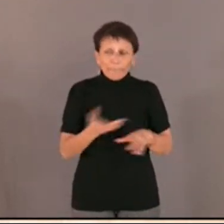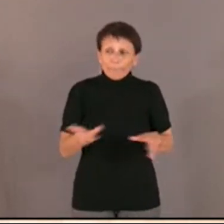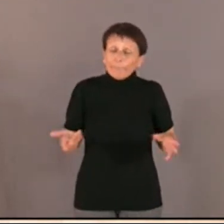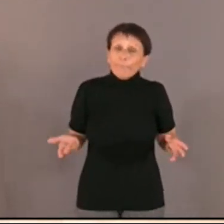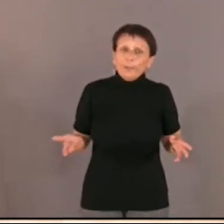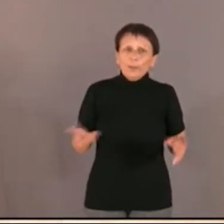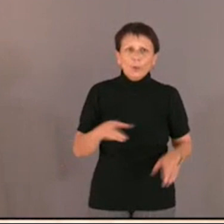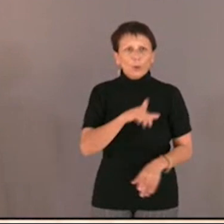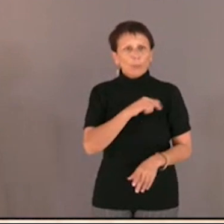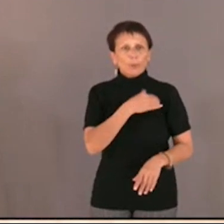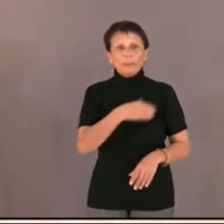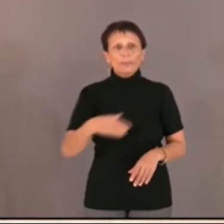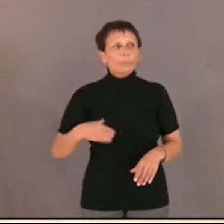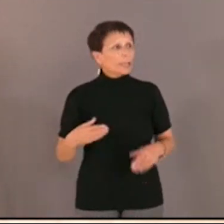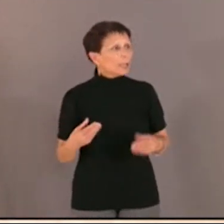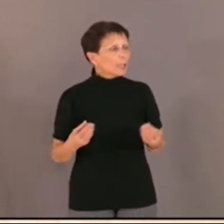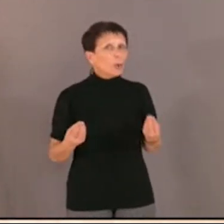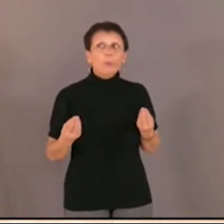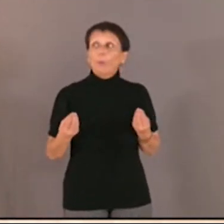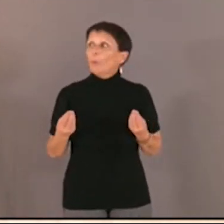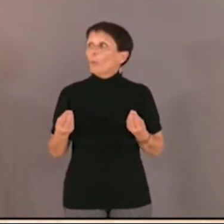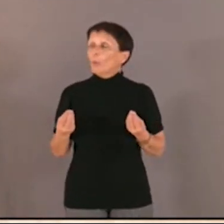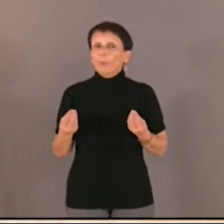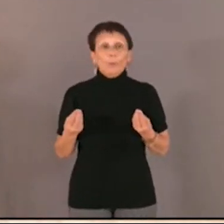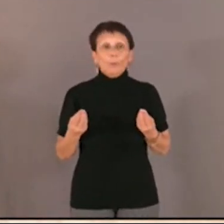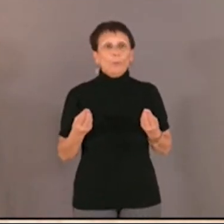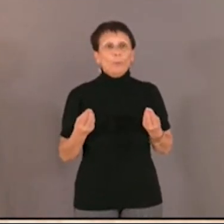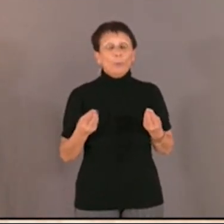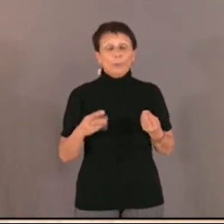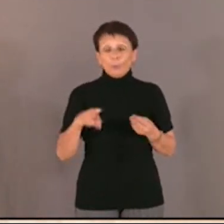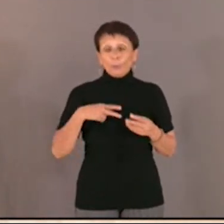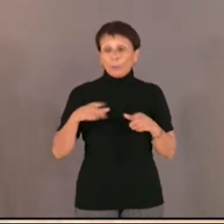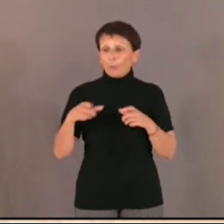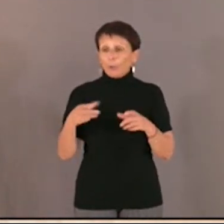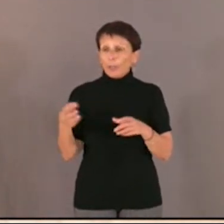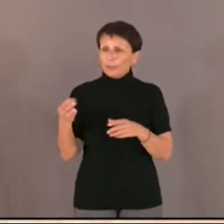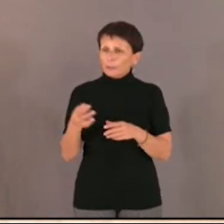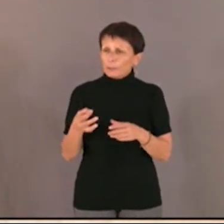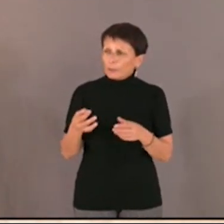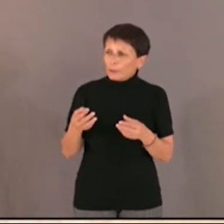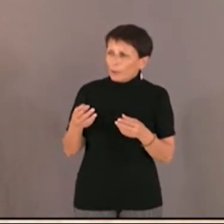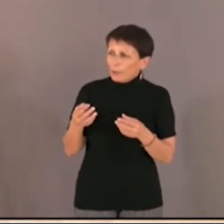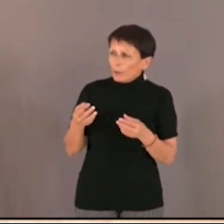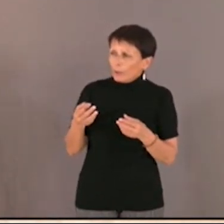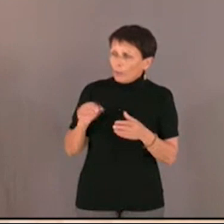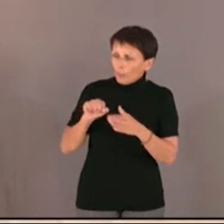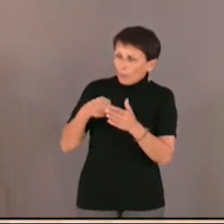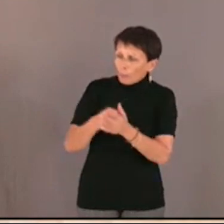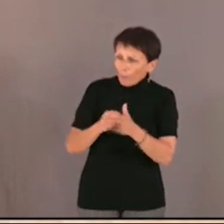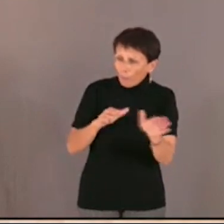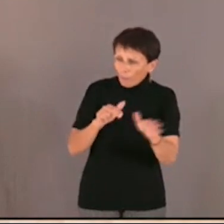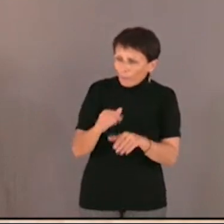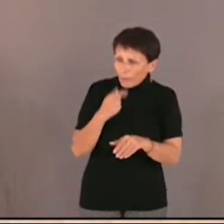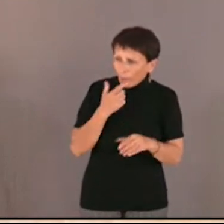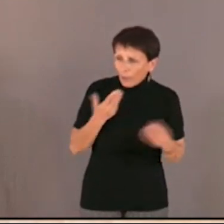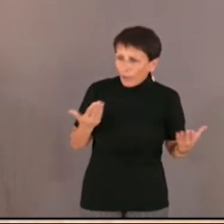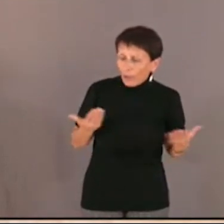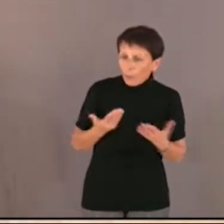La police municipale, on se demande, notre collègue se demandait quelle était sa finalité, son